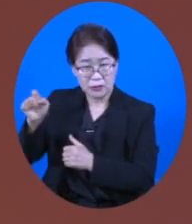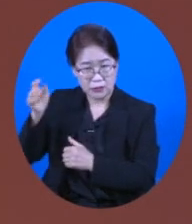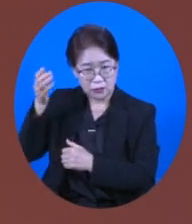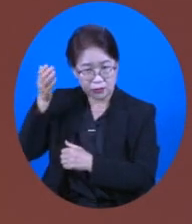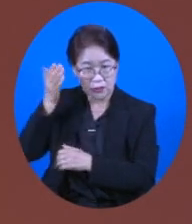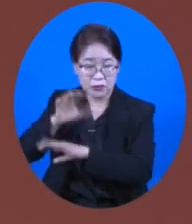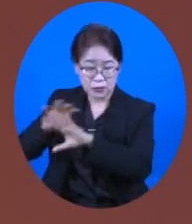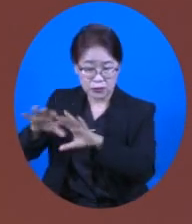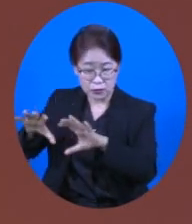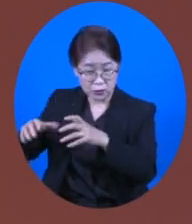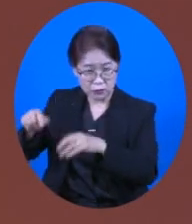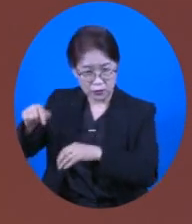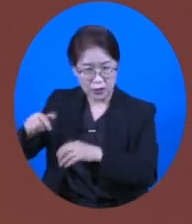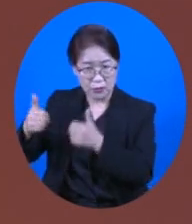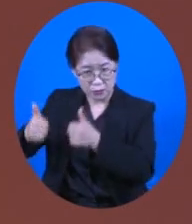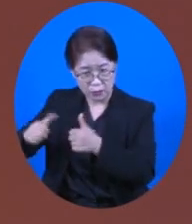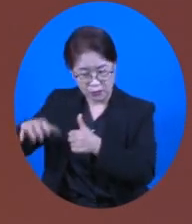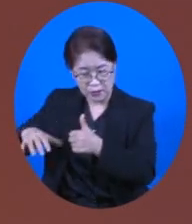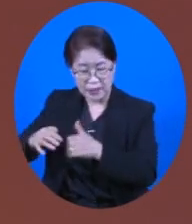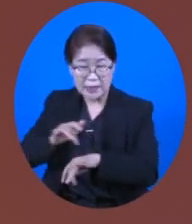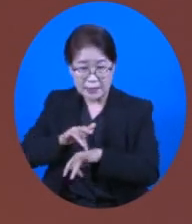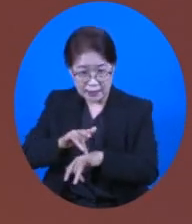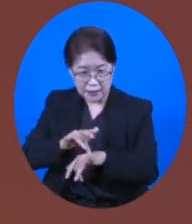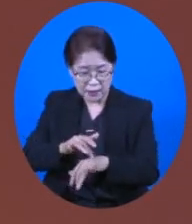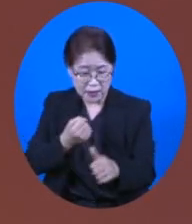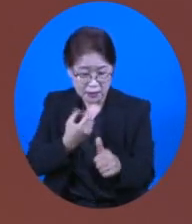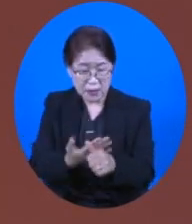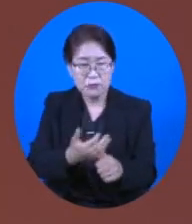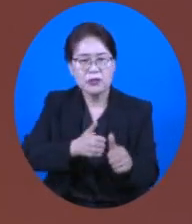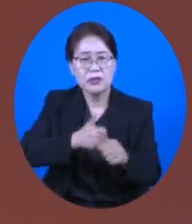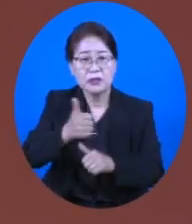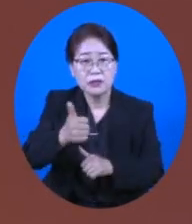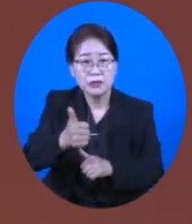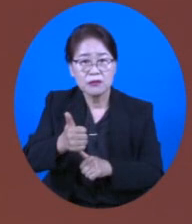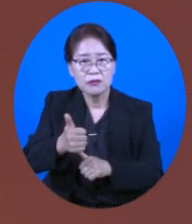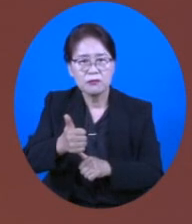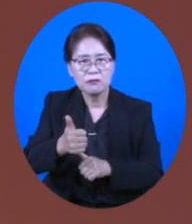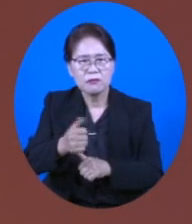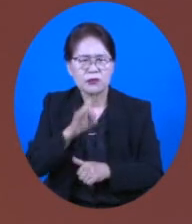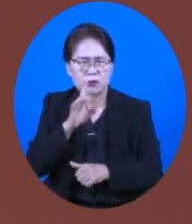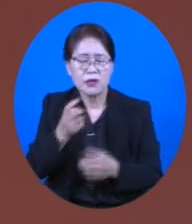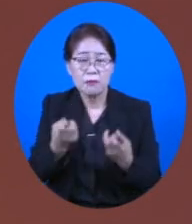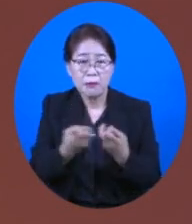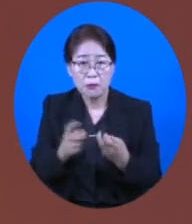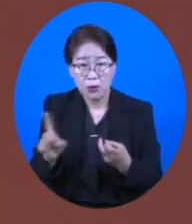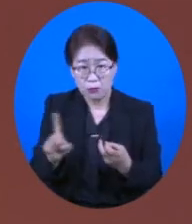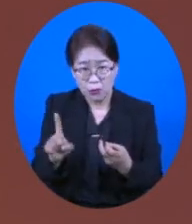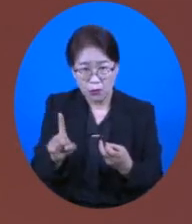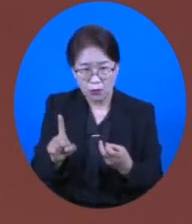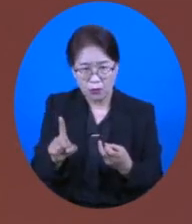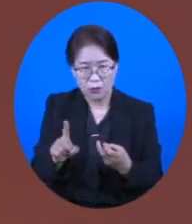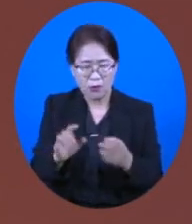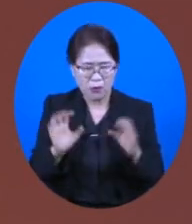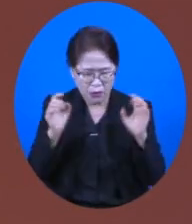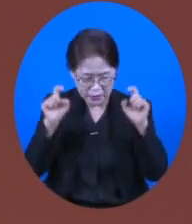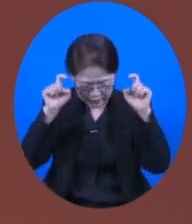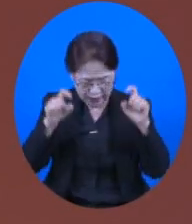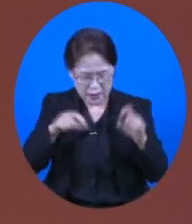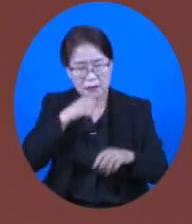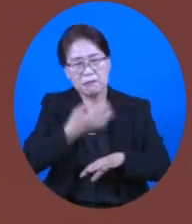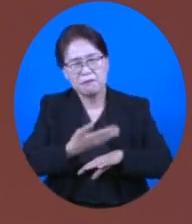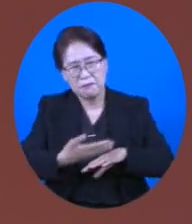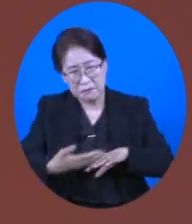천상의 법정에서 사탄의 참소를 이겨낼 수 있는 유일한 길은요, 어린 양의 피밖에